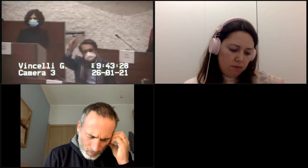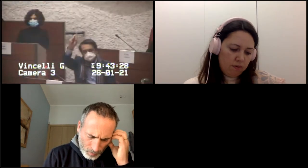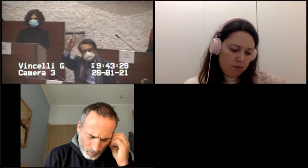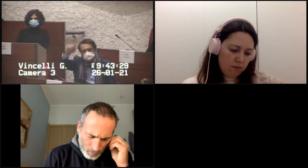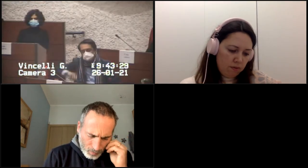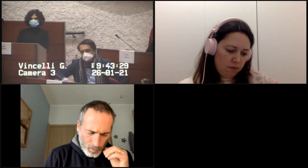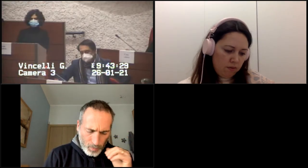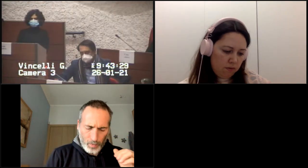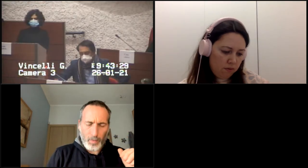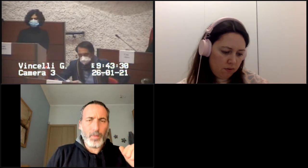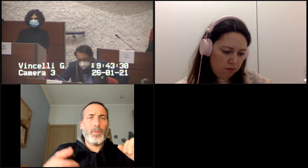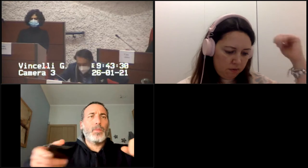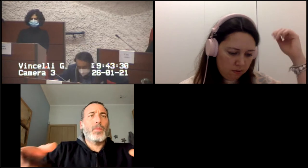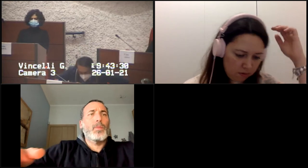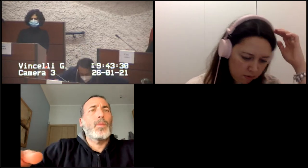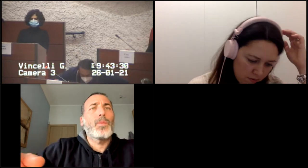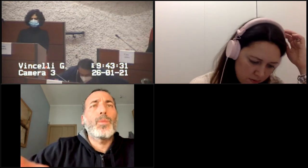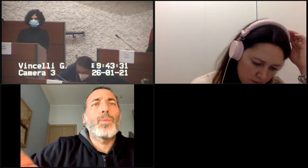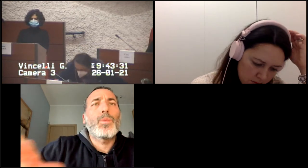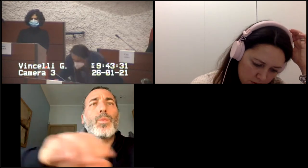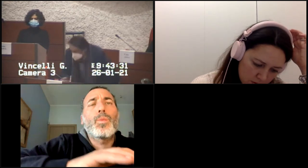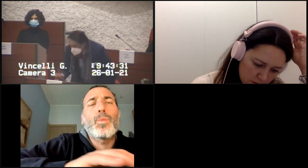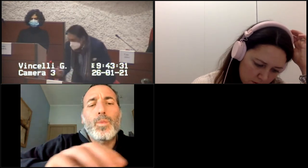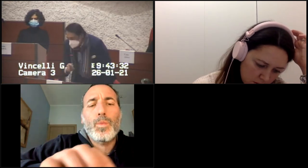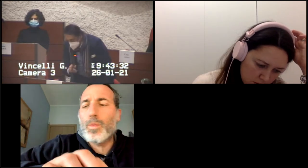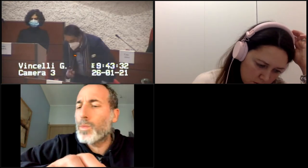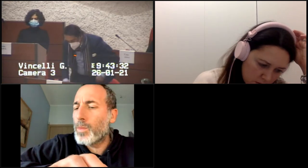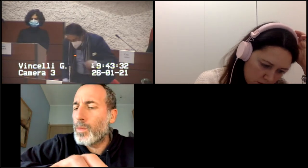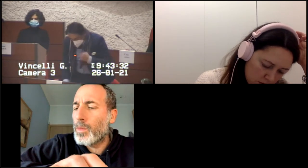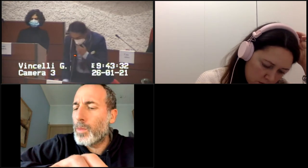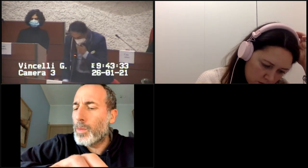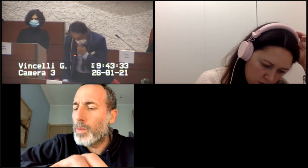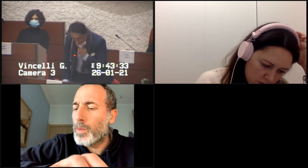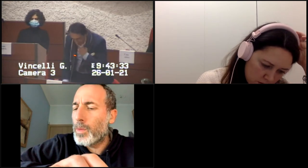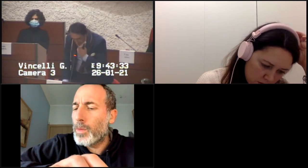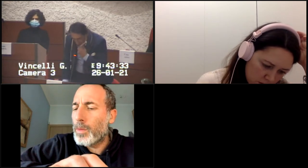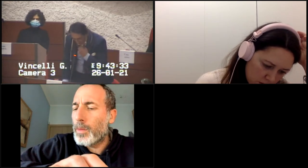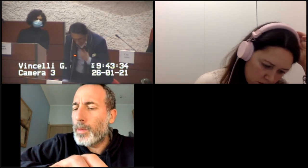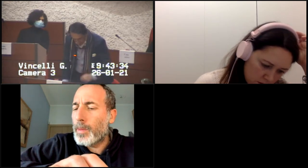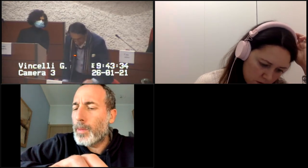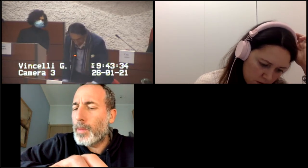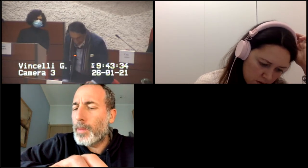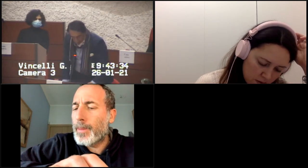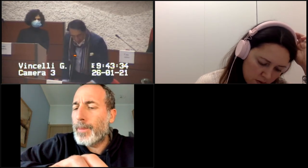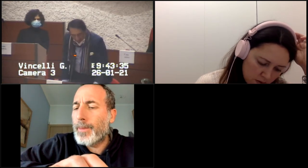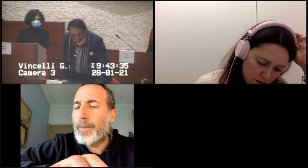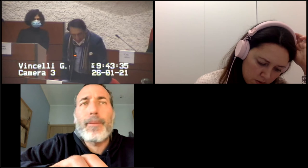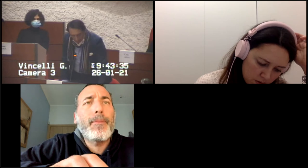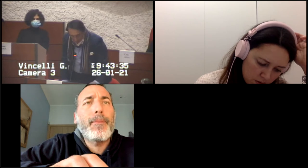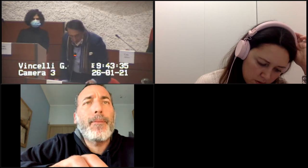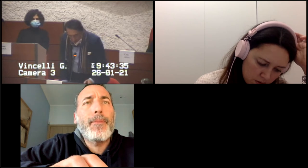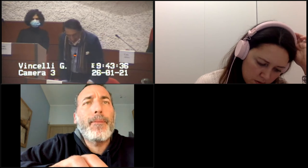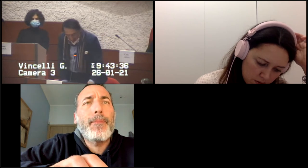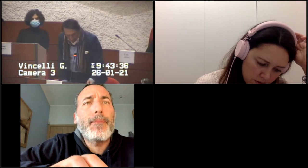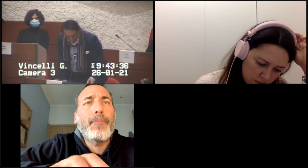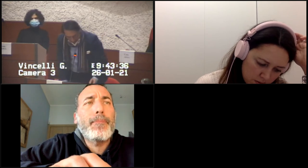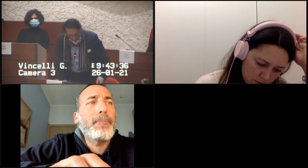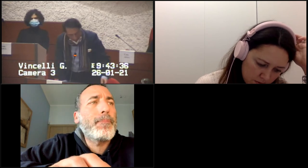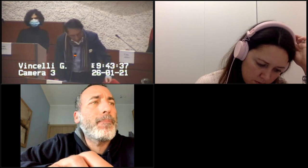Non ci consigliere Vincelli, prego. Buonasera Presidente, buonasera colleghi. Ma sulla